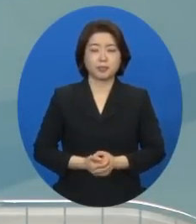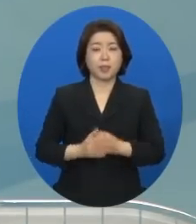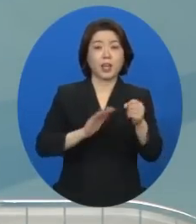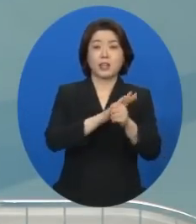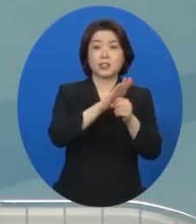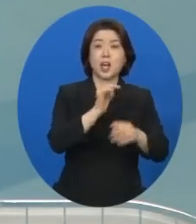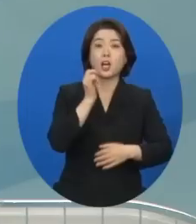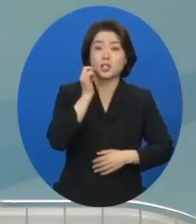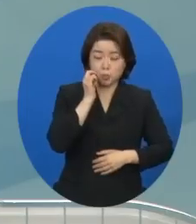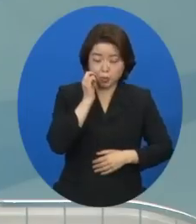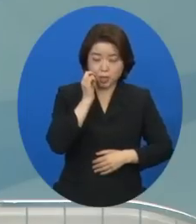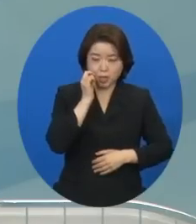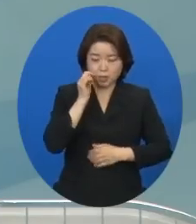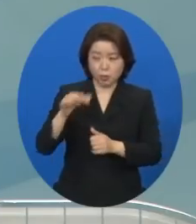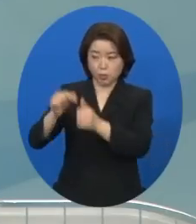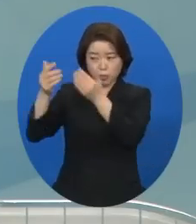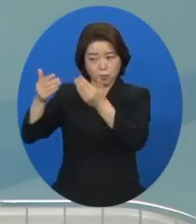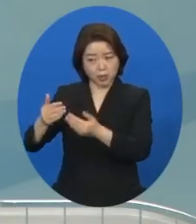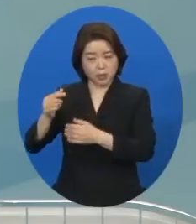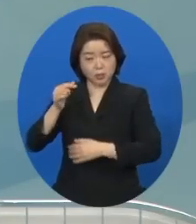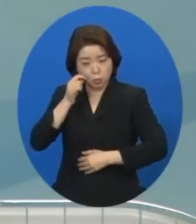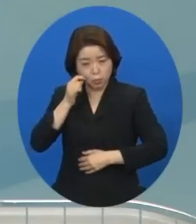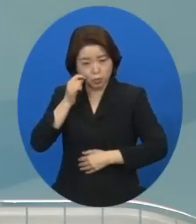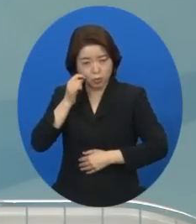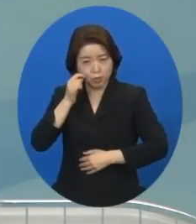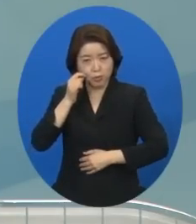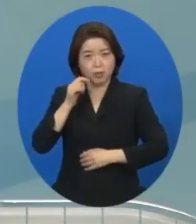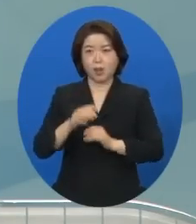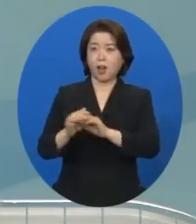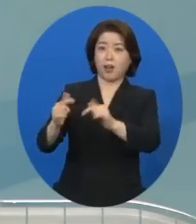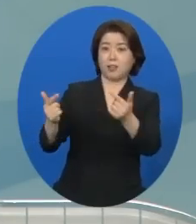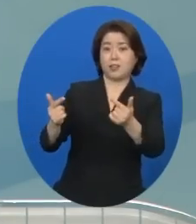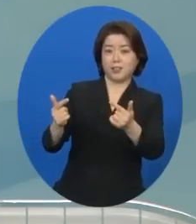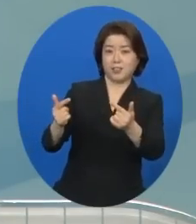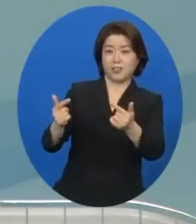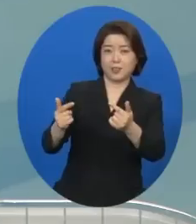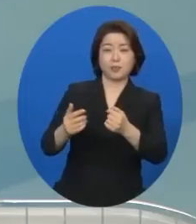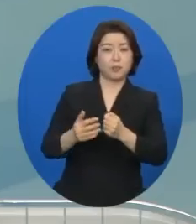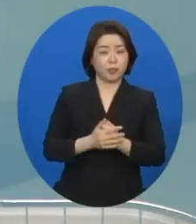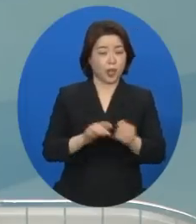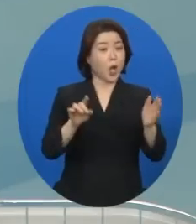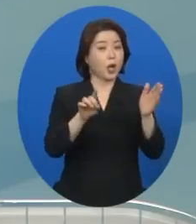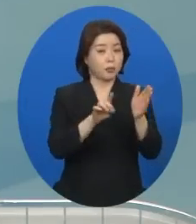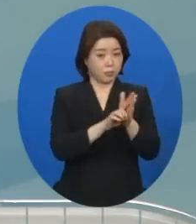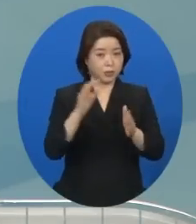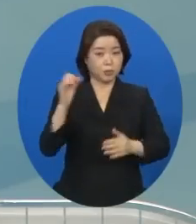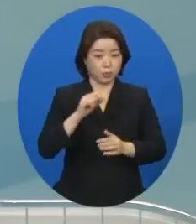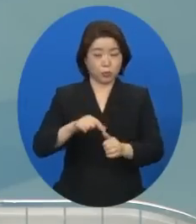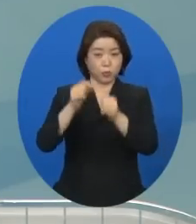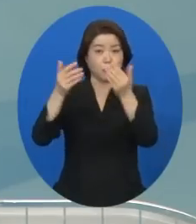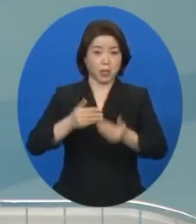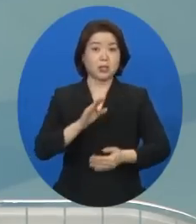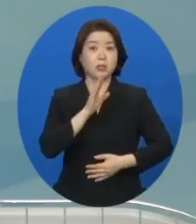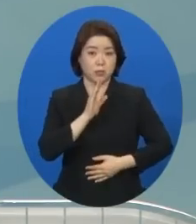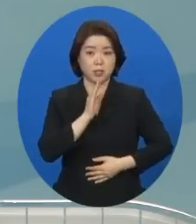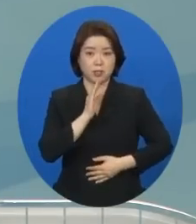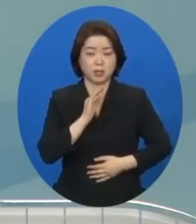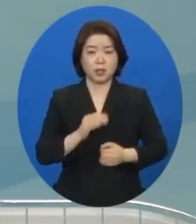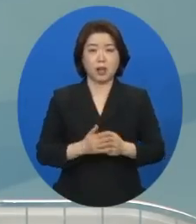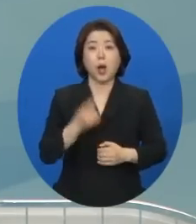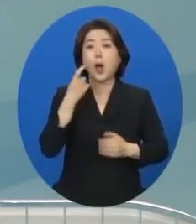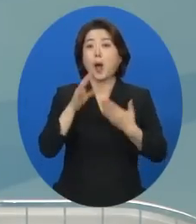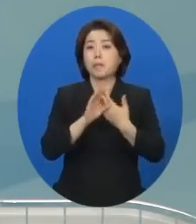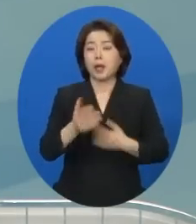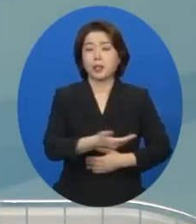사랑하지 못하면 구원받지 못하는 건가? 아닙니다. 믿음으로 구원받아요. 만약에